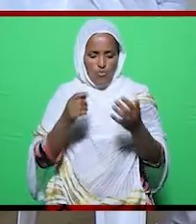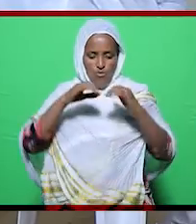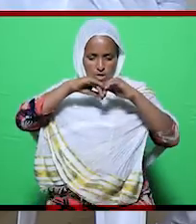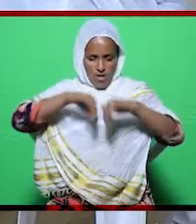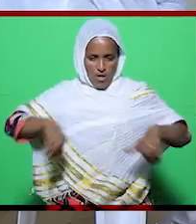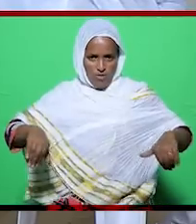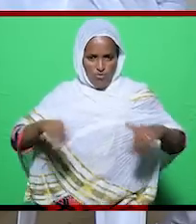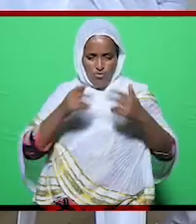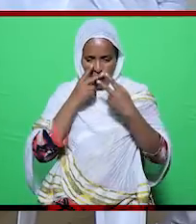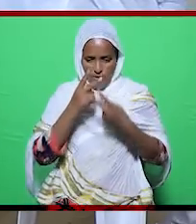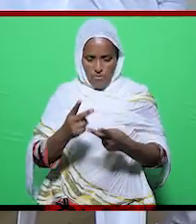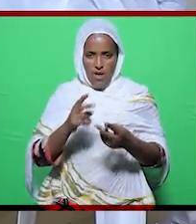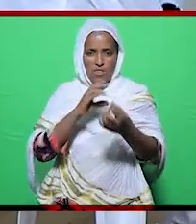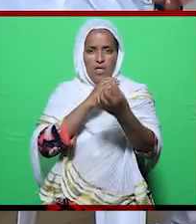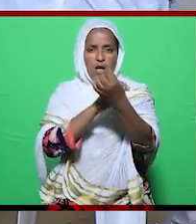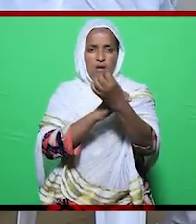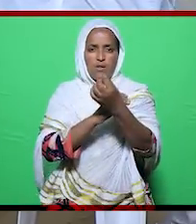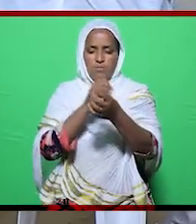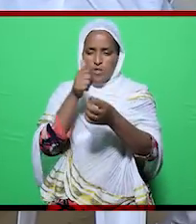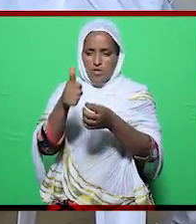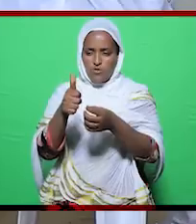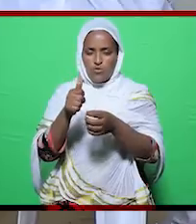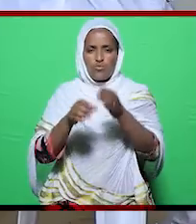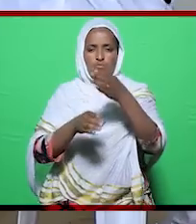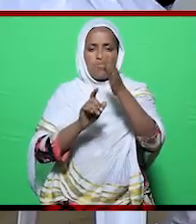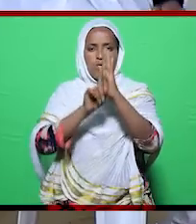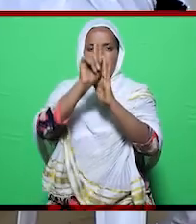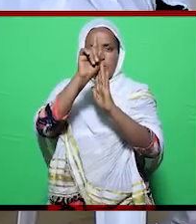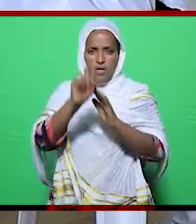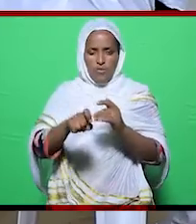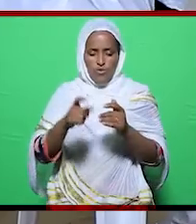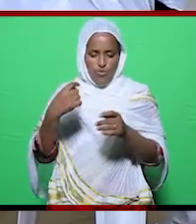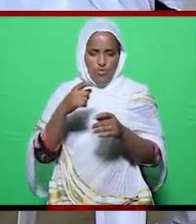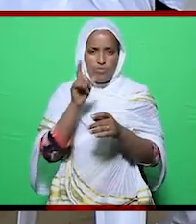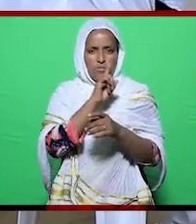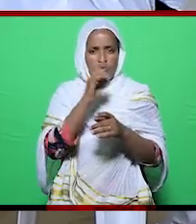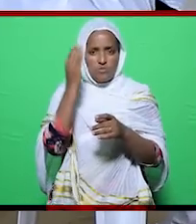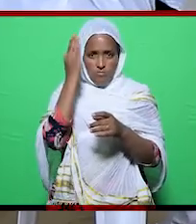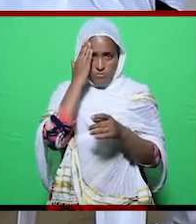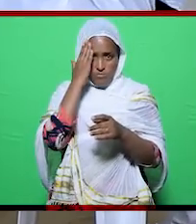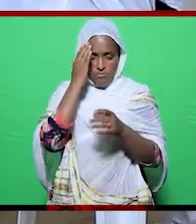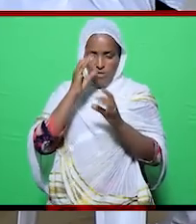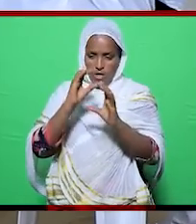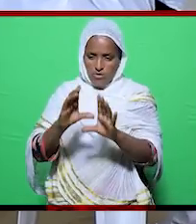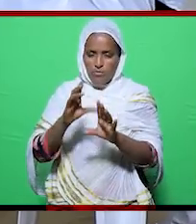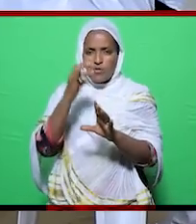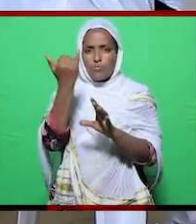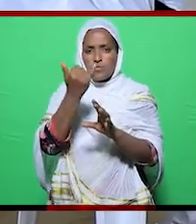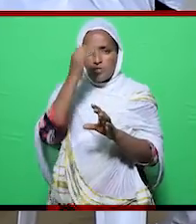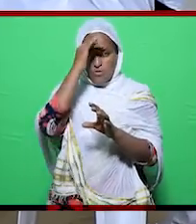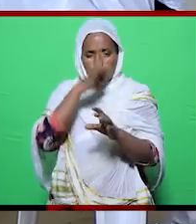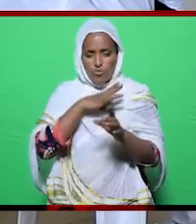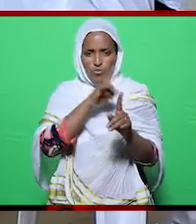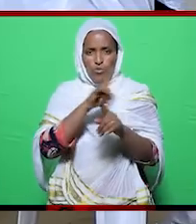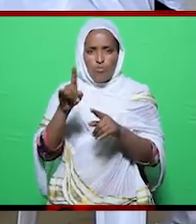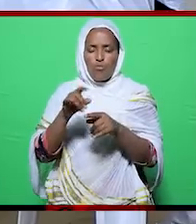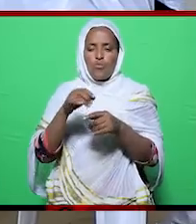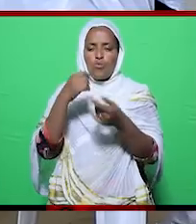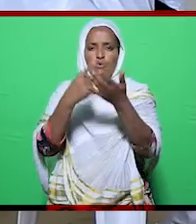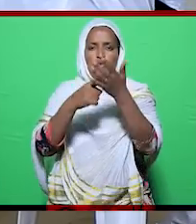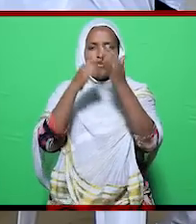ይህን በማወቅ የቤተ ክርስቲያኒቷ የቱ ነው ብሎ የመለየት አቅም ራሳቸውን መገንባት አለባቸው።